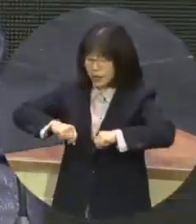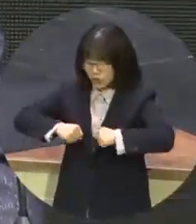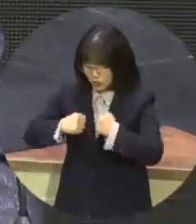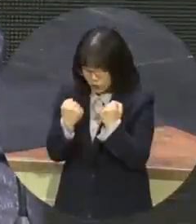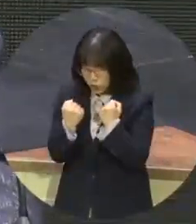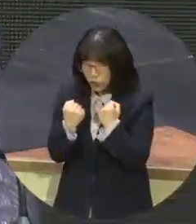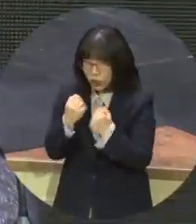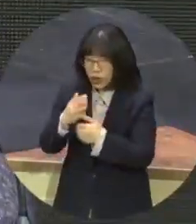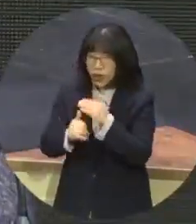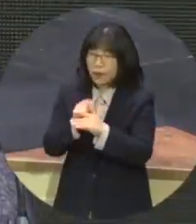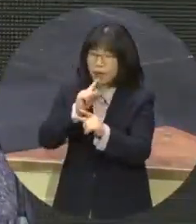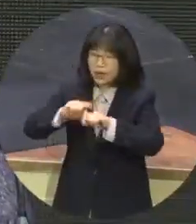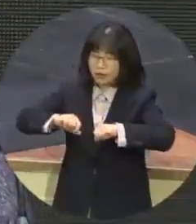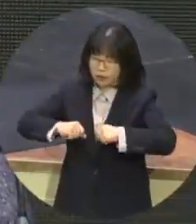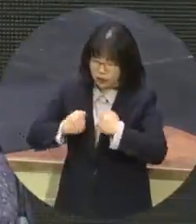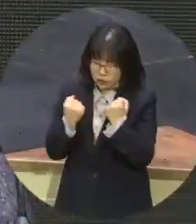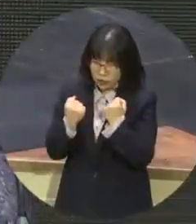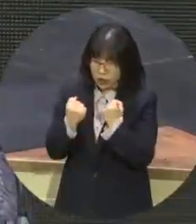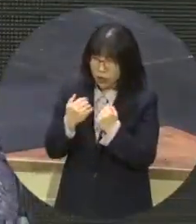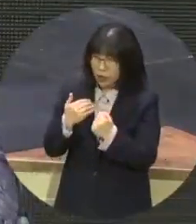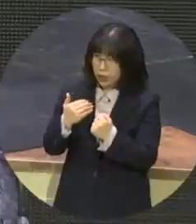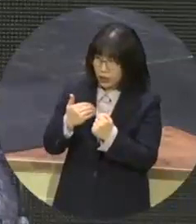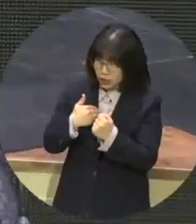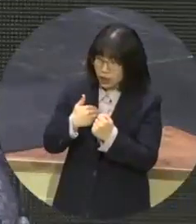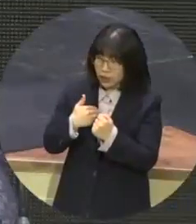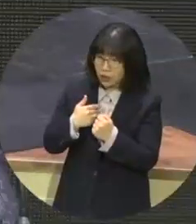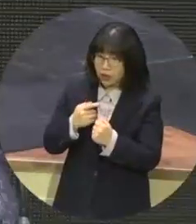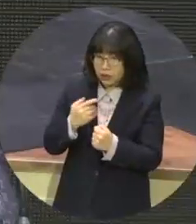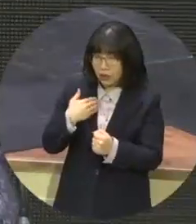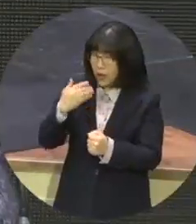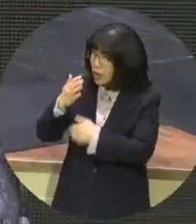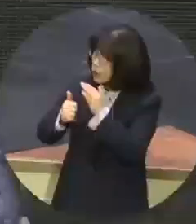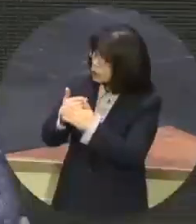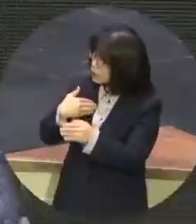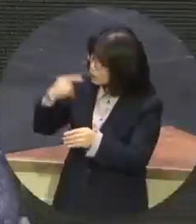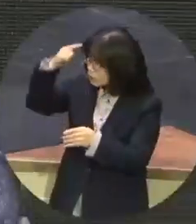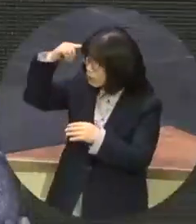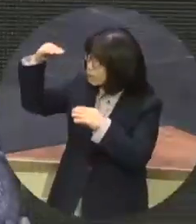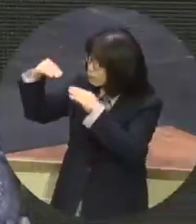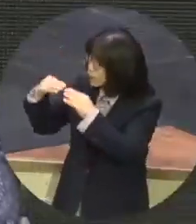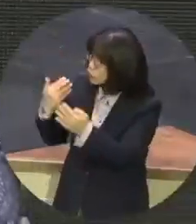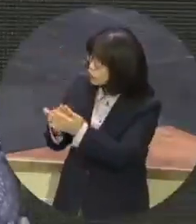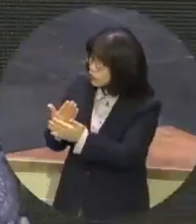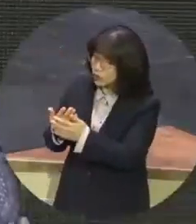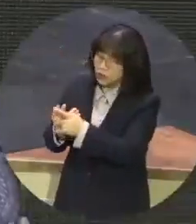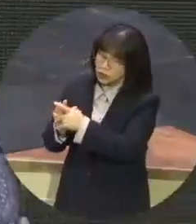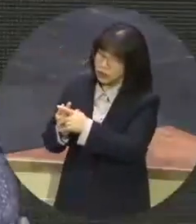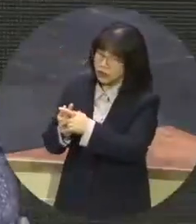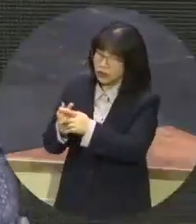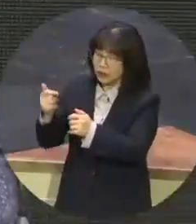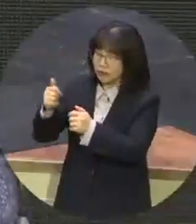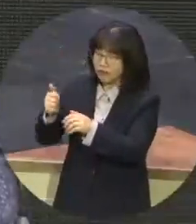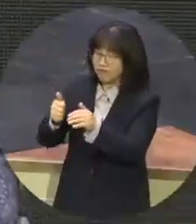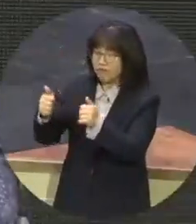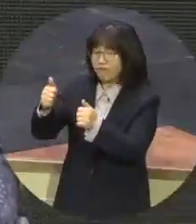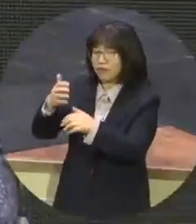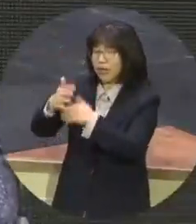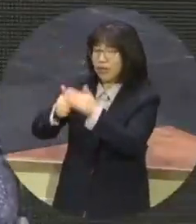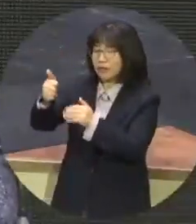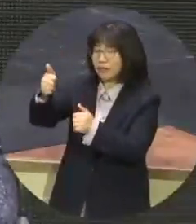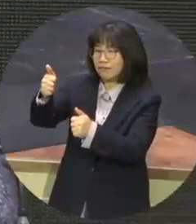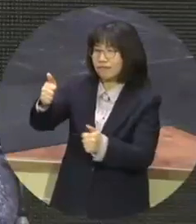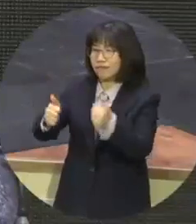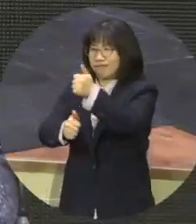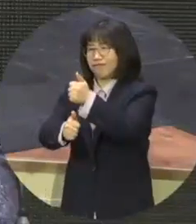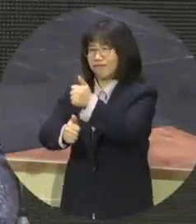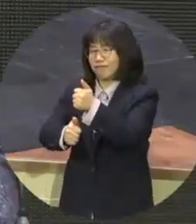바랍니다. 내하고 막 안 맞아요. 그럼 여러분 하나님 하세요. 여러분이 아 교회 안 맞고 하나님